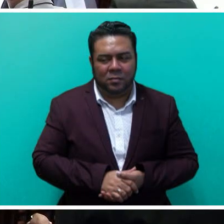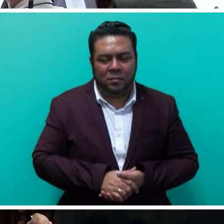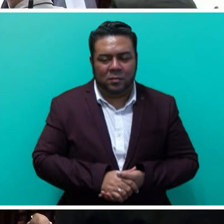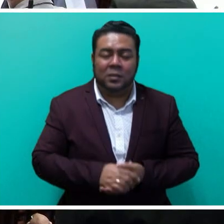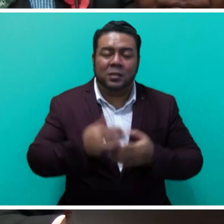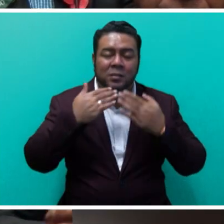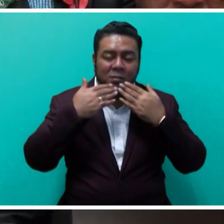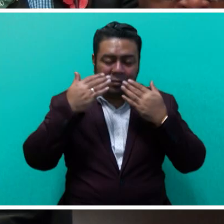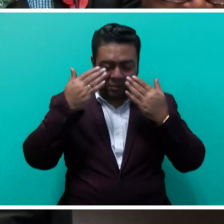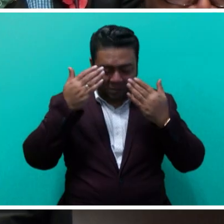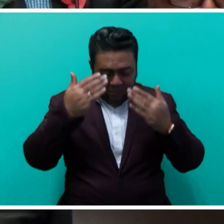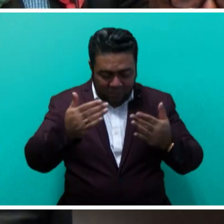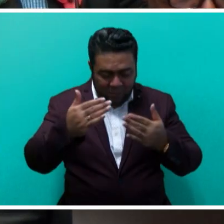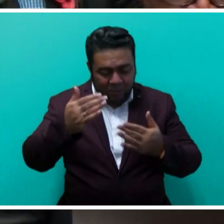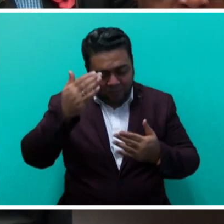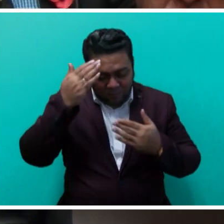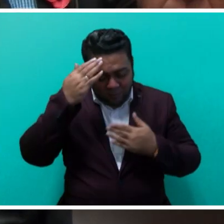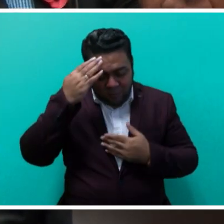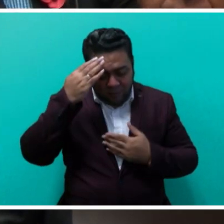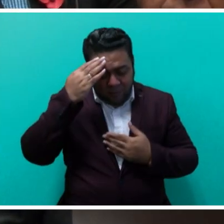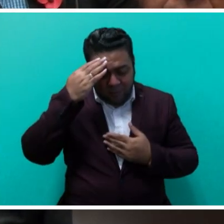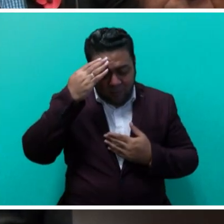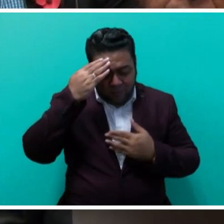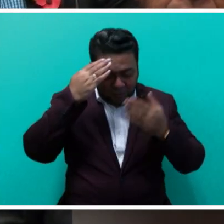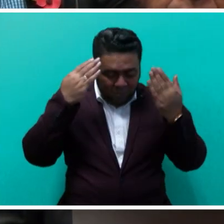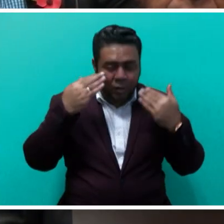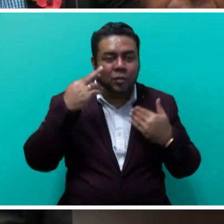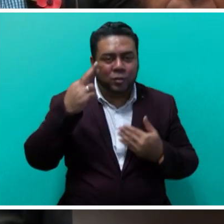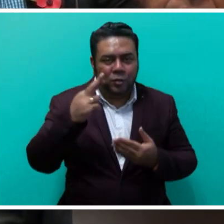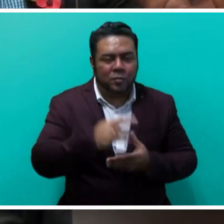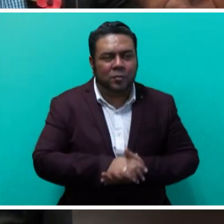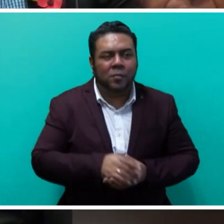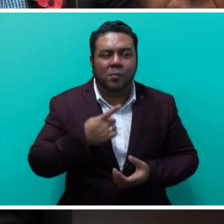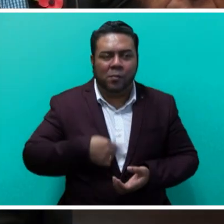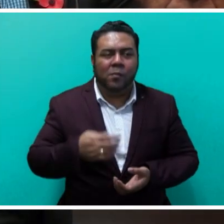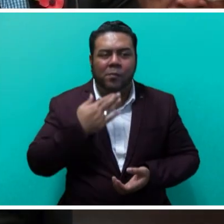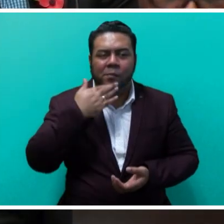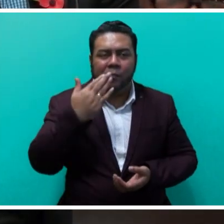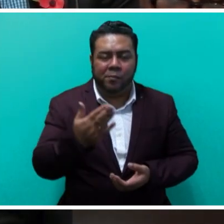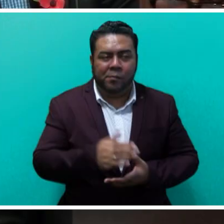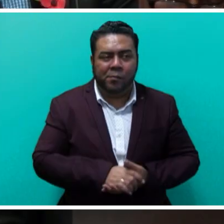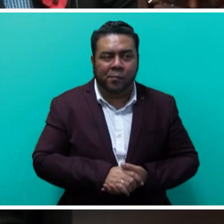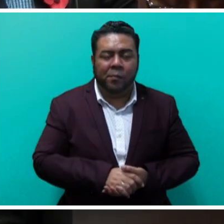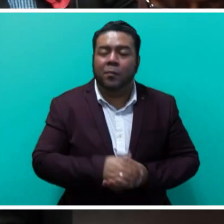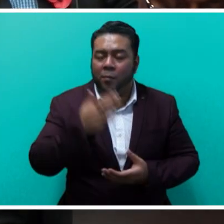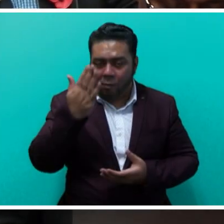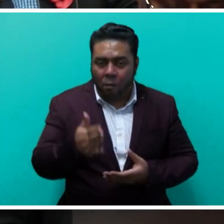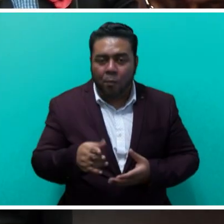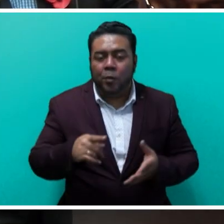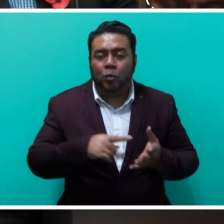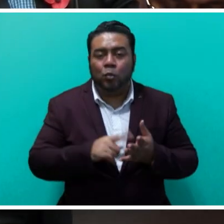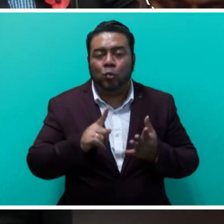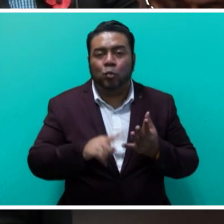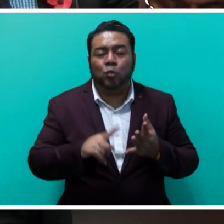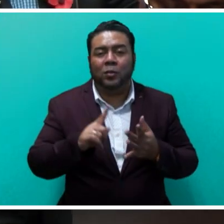Thank you, Mr. Speaker, sir, and I thank Honorable Tuzolo for